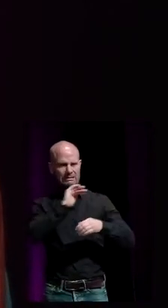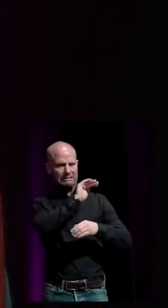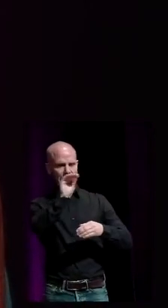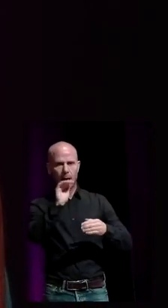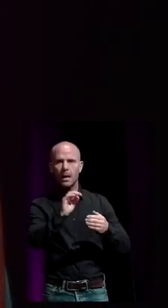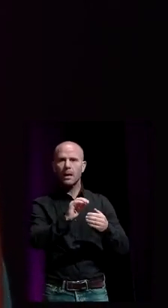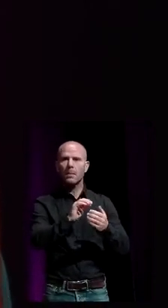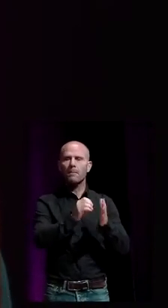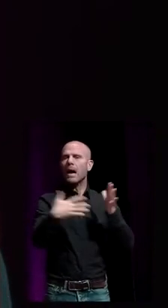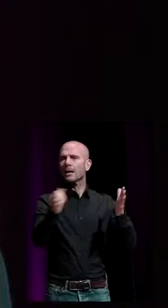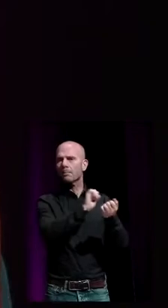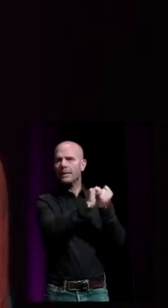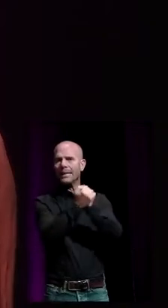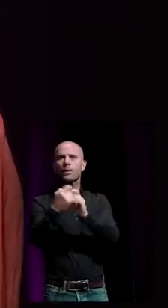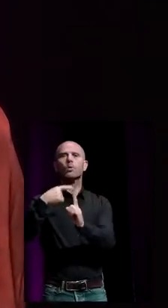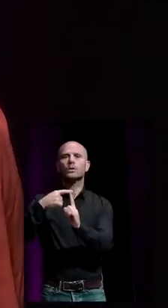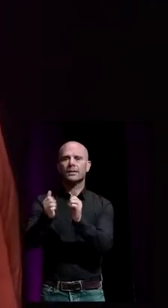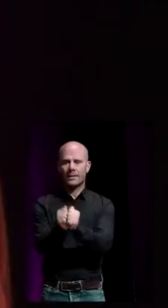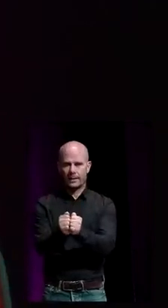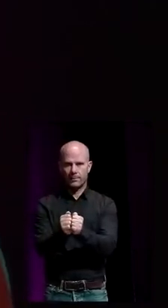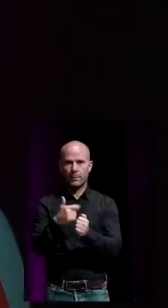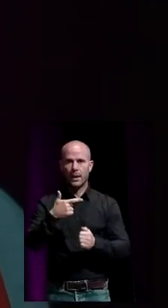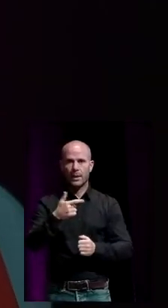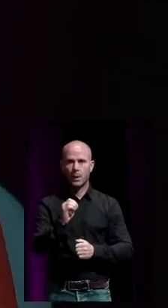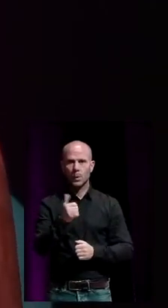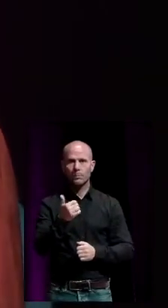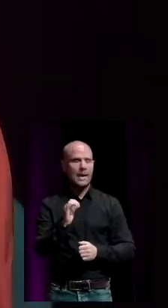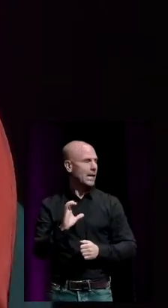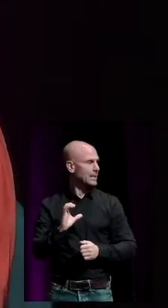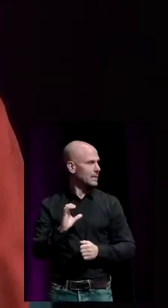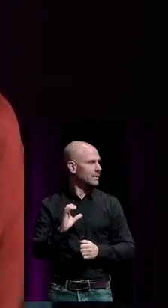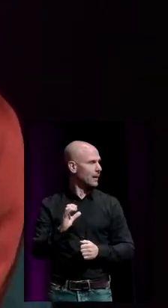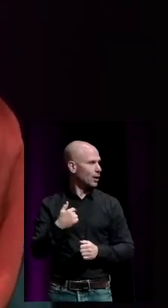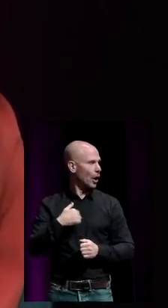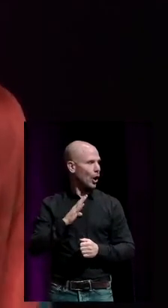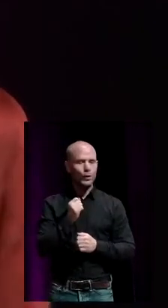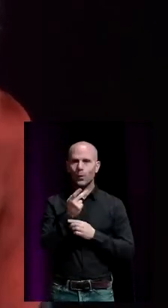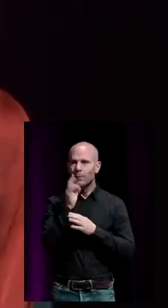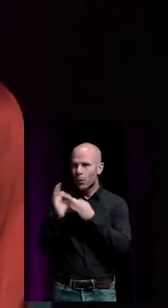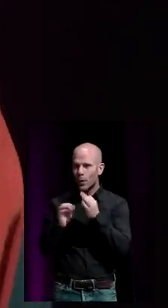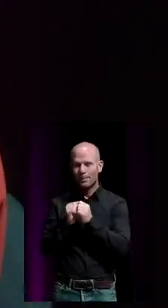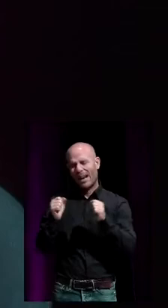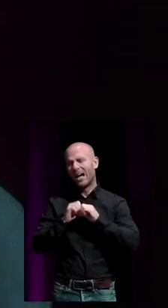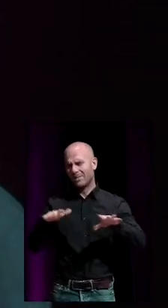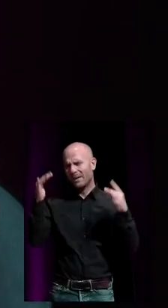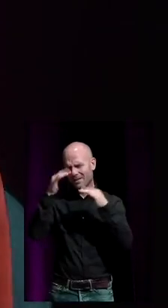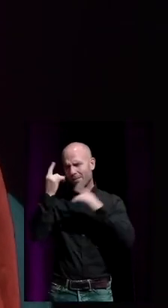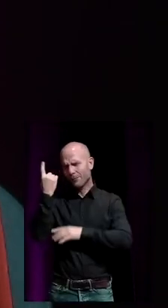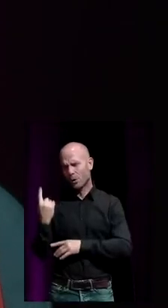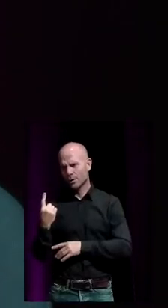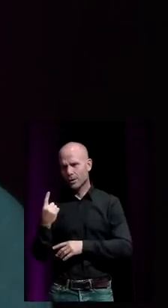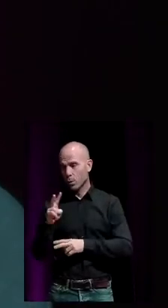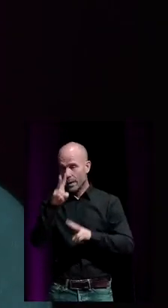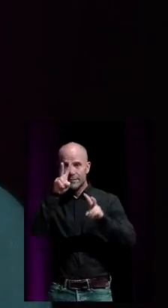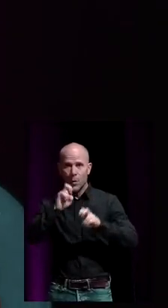positiv förändring. Absolut. Tobias Alvén, jag kommer ställa några frågor till dig också, men börja med en lite mer allmän reflektion. Som